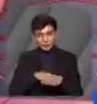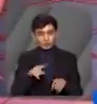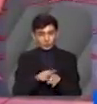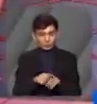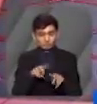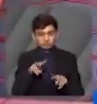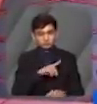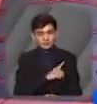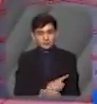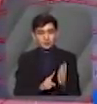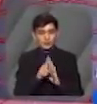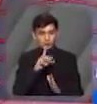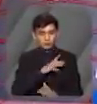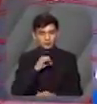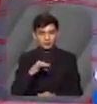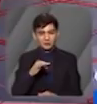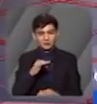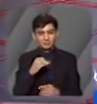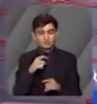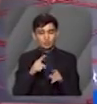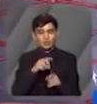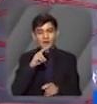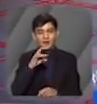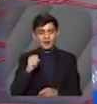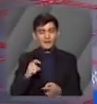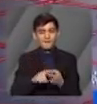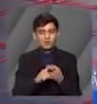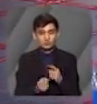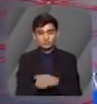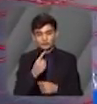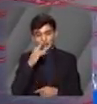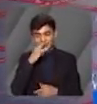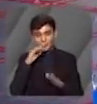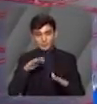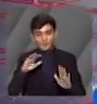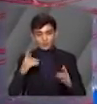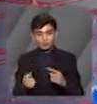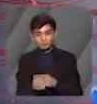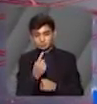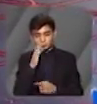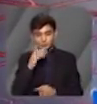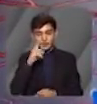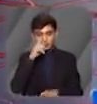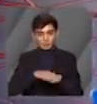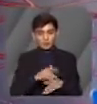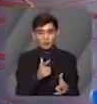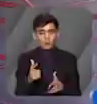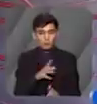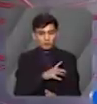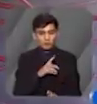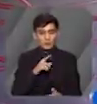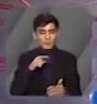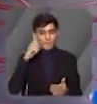мықтап кірісті. Бетін әрі қылсын, бірақ елде коронавирус анықталған жағдайда үкіметтің ойластырып қойған